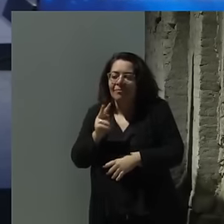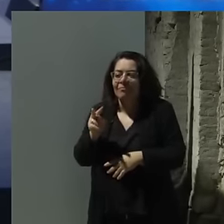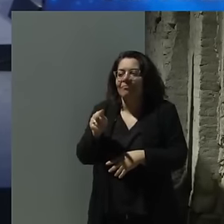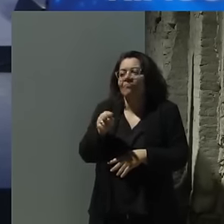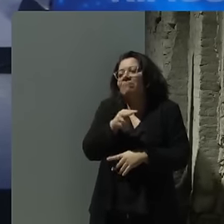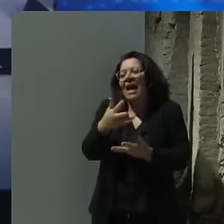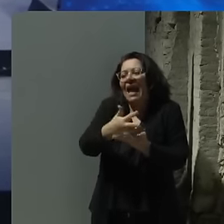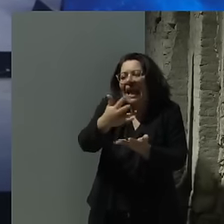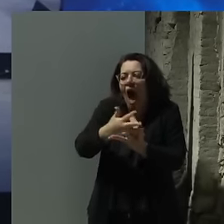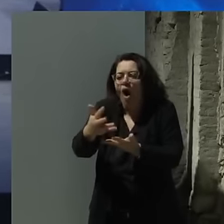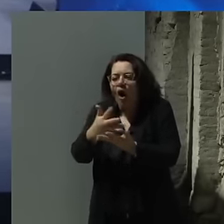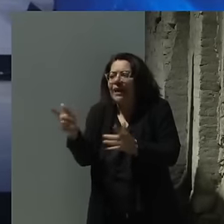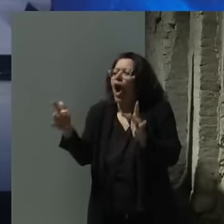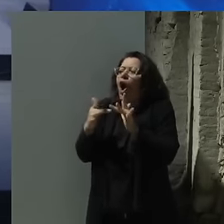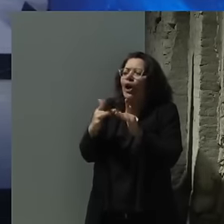conosciuti.